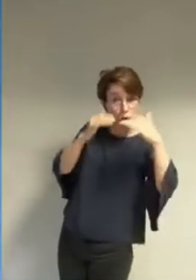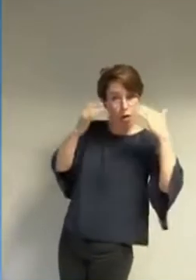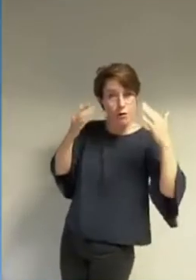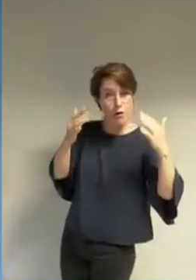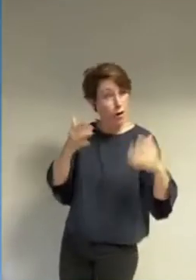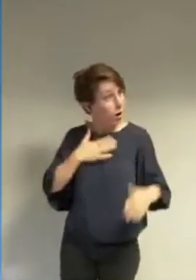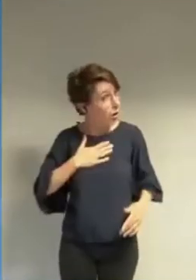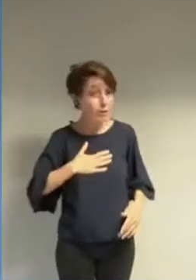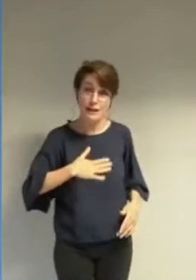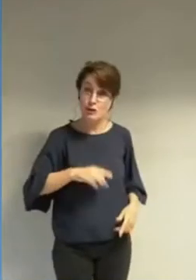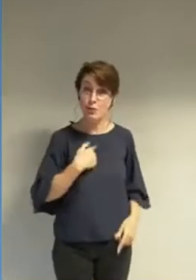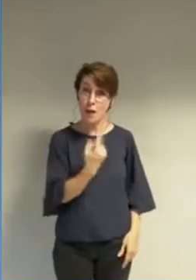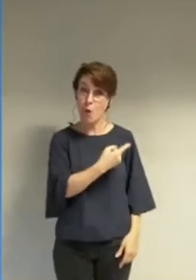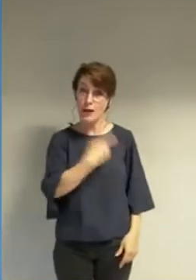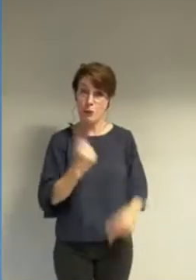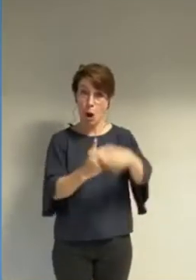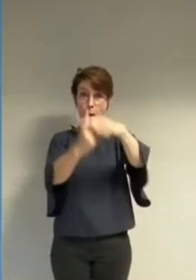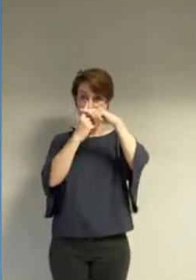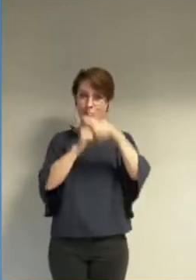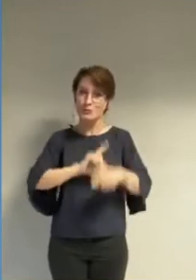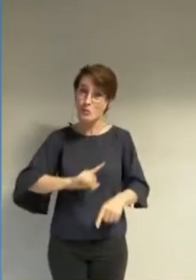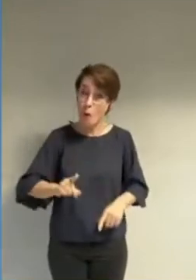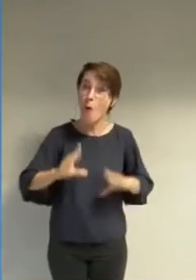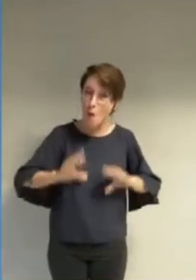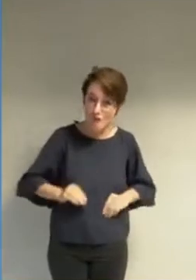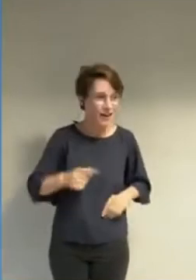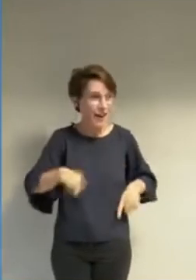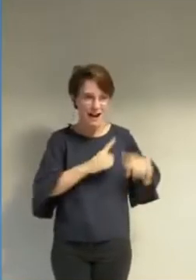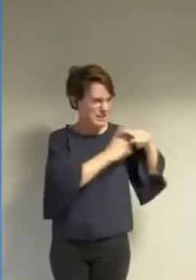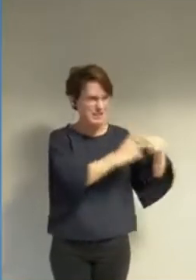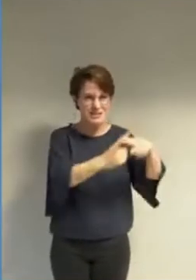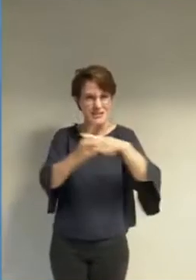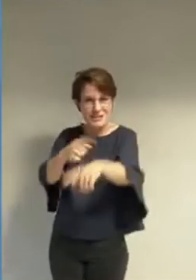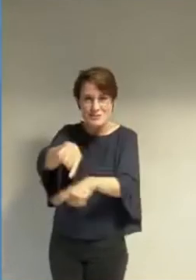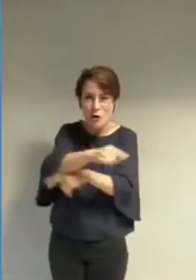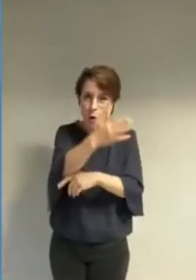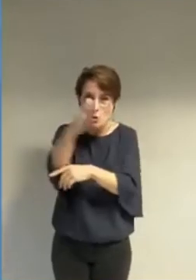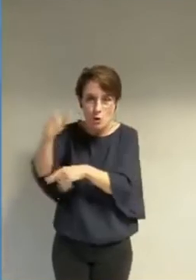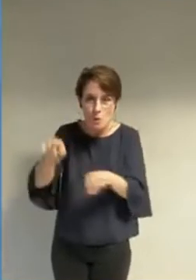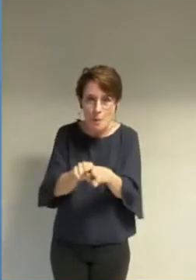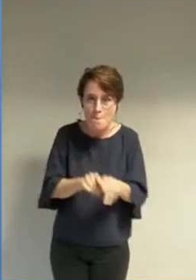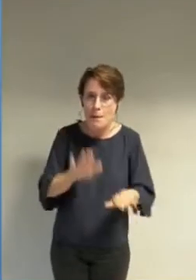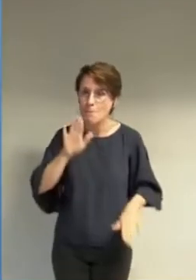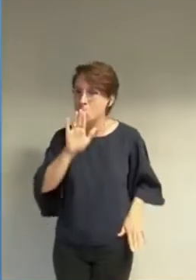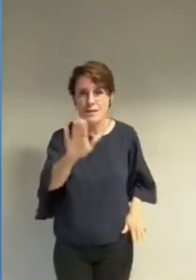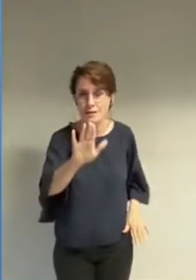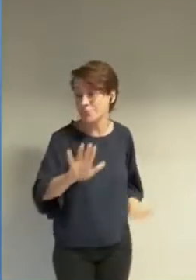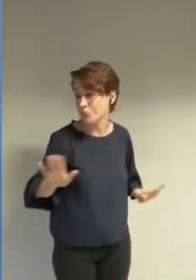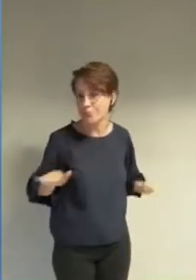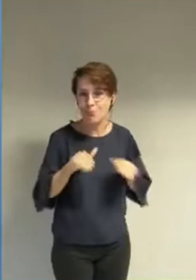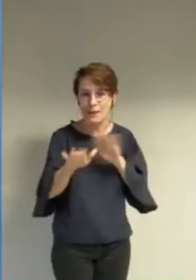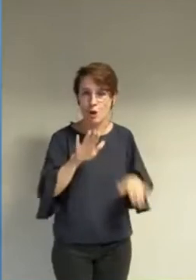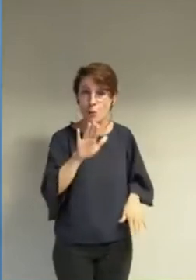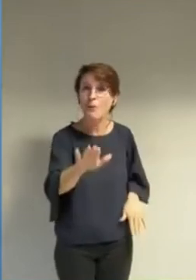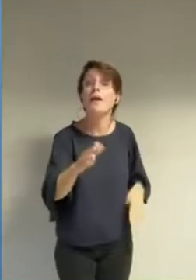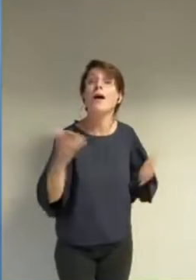seul dans la disqualification de toute opinion qui n'est pas la vôtre, qui est d'ailleurs votre marque de fabrique. Alors vont-ils,